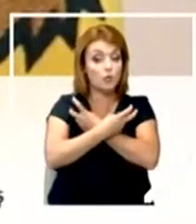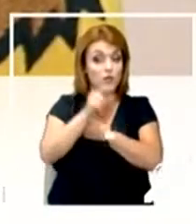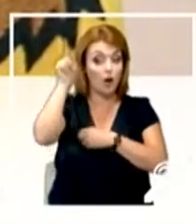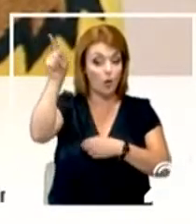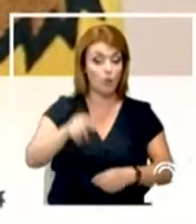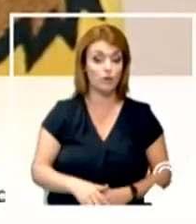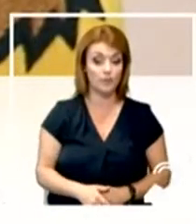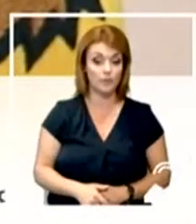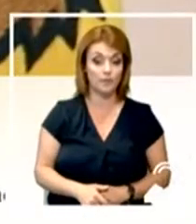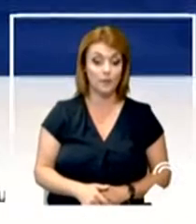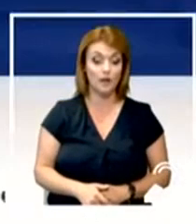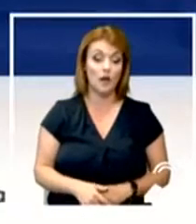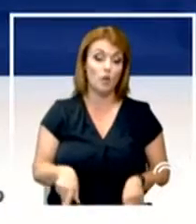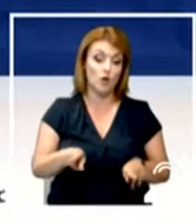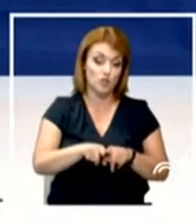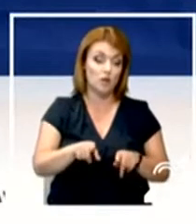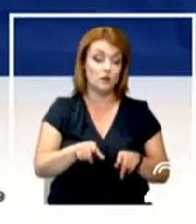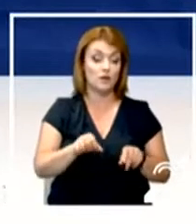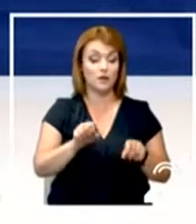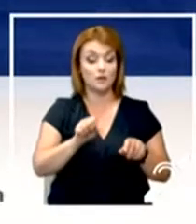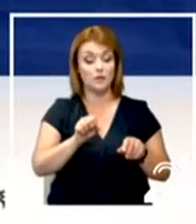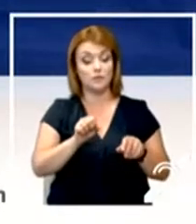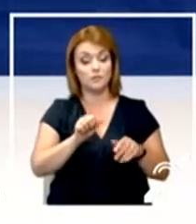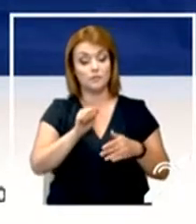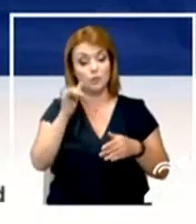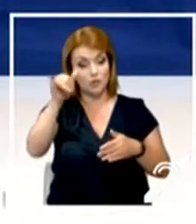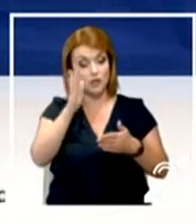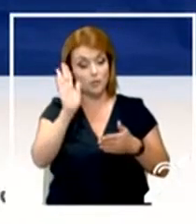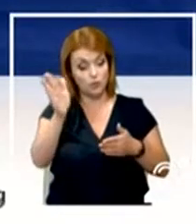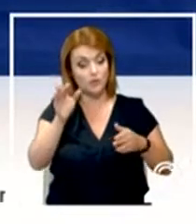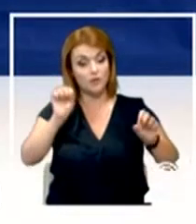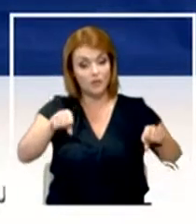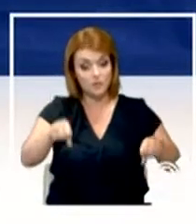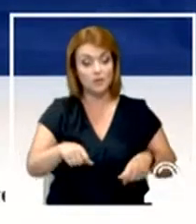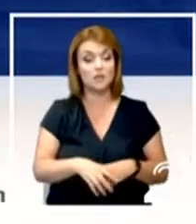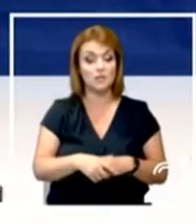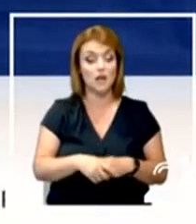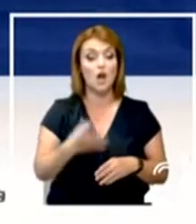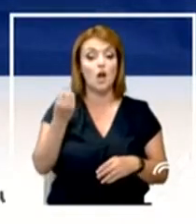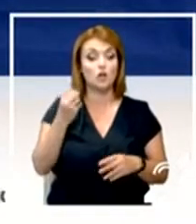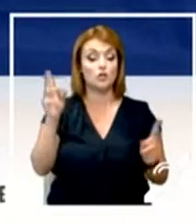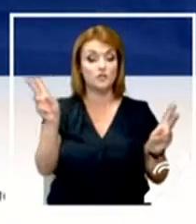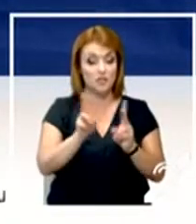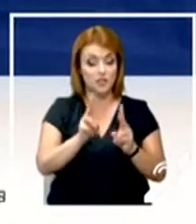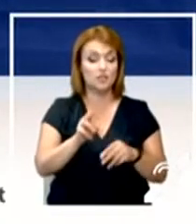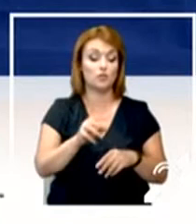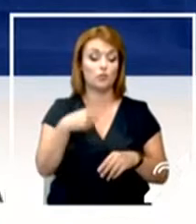der Bellen. Cu aceeași ocazie, Sandu se va întâlni și cu Karl Nehammer, cancelarul federal al Austriei.